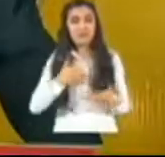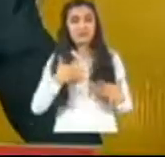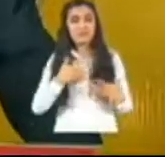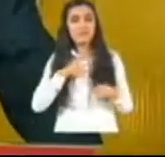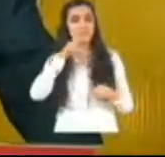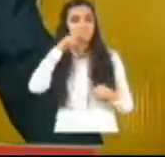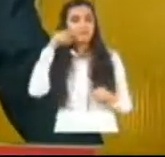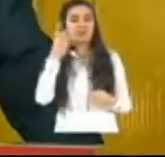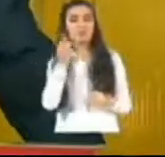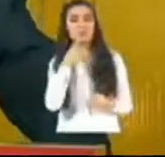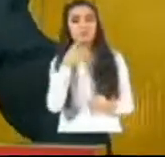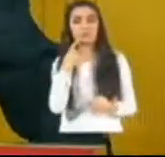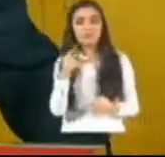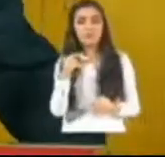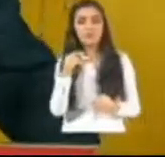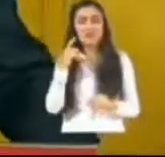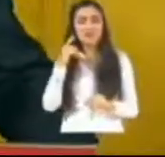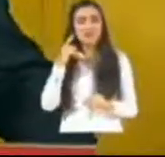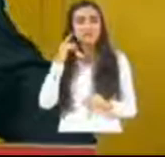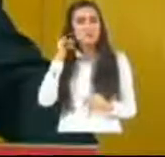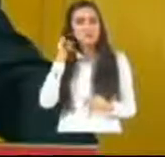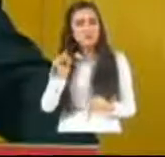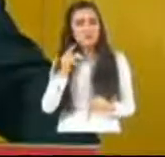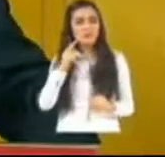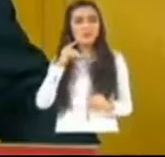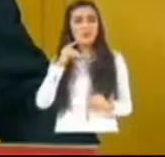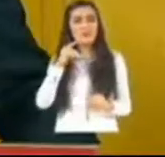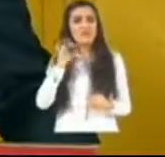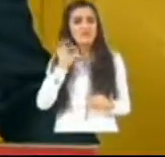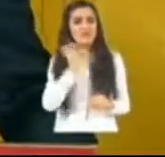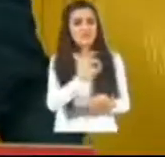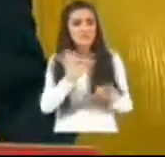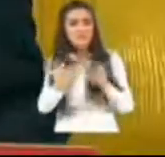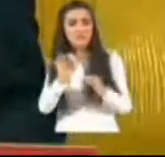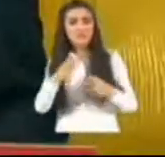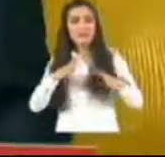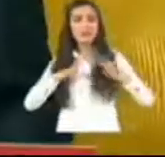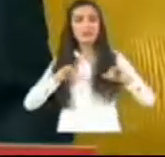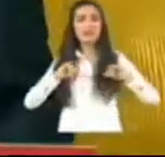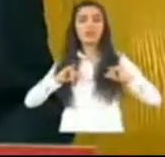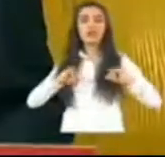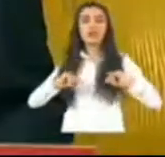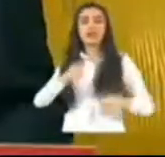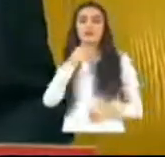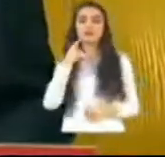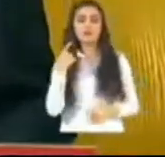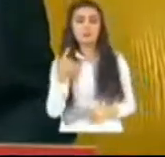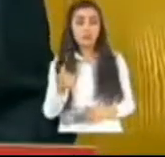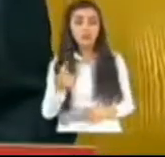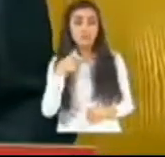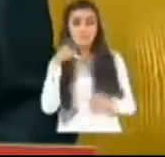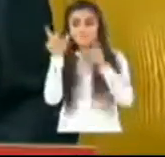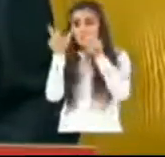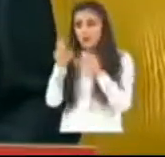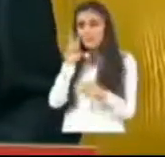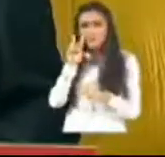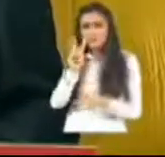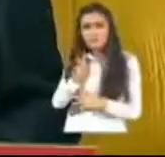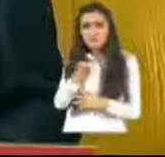alıyorlardı. Fitne fesat dümenini çevirmekten keyif duyuyorlardı. Hallerine